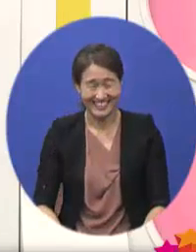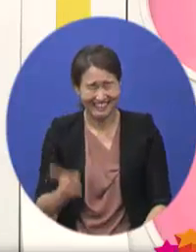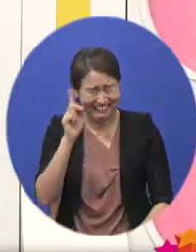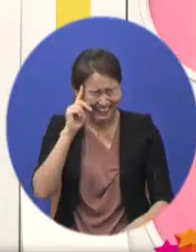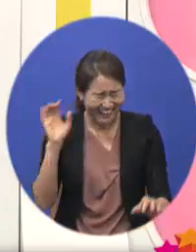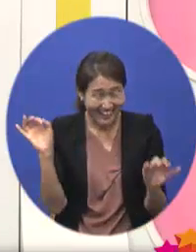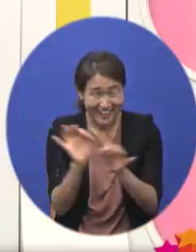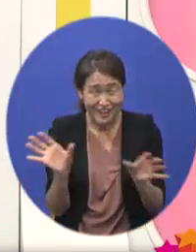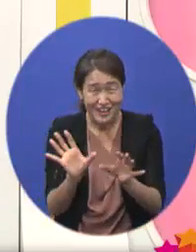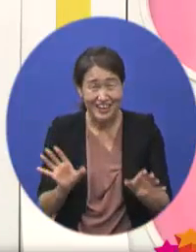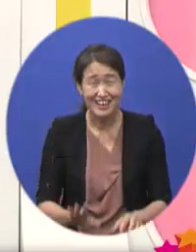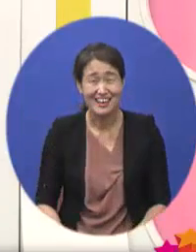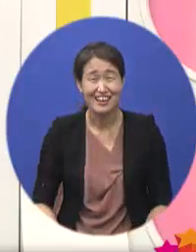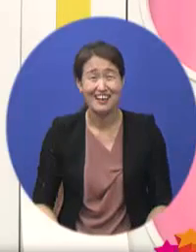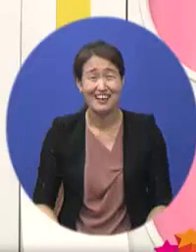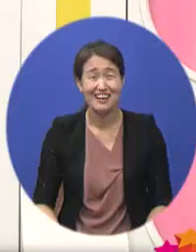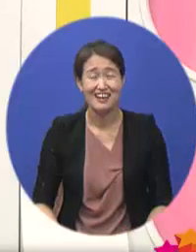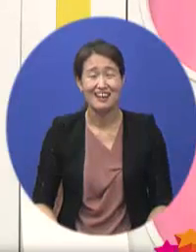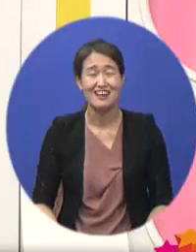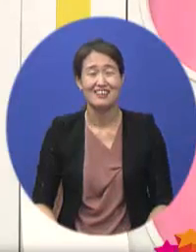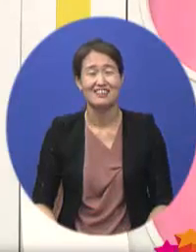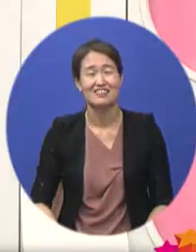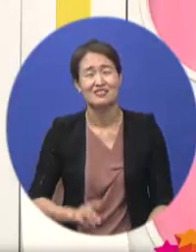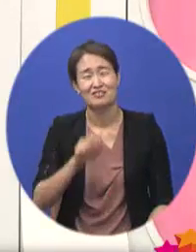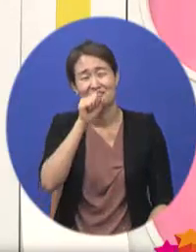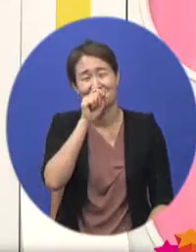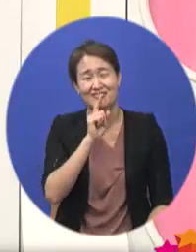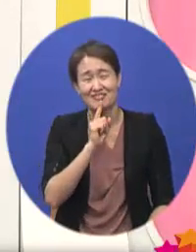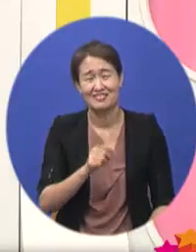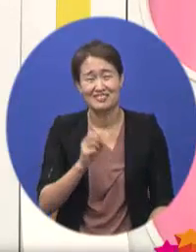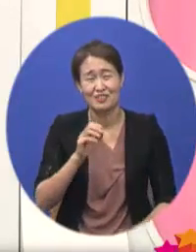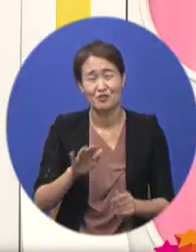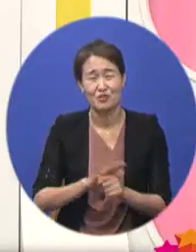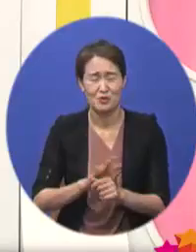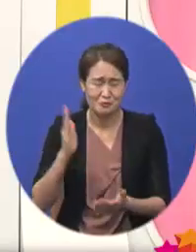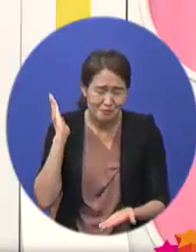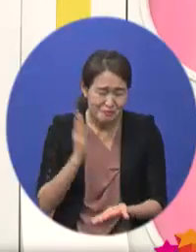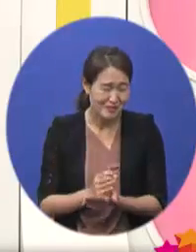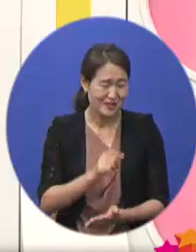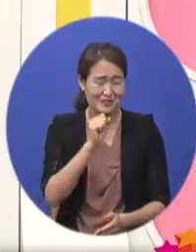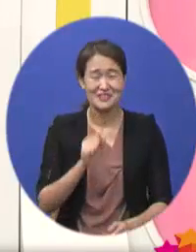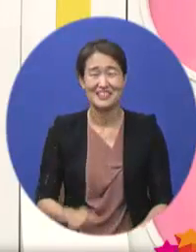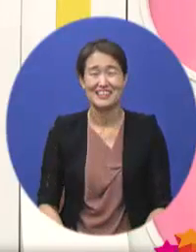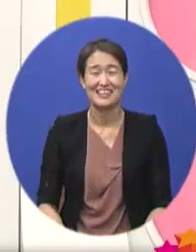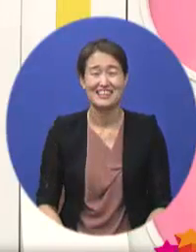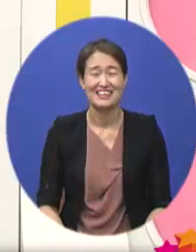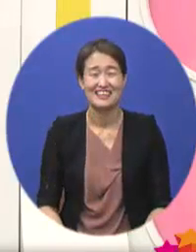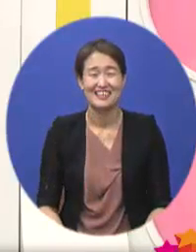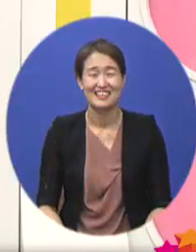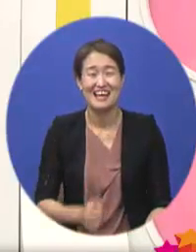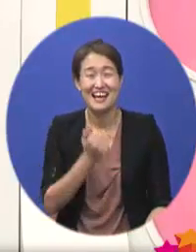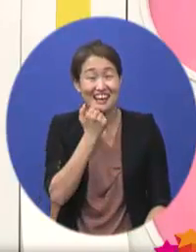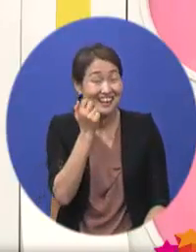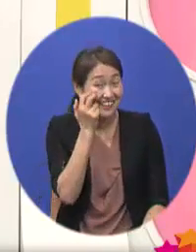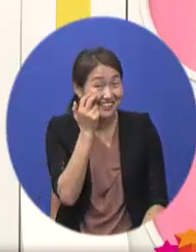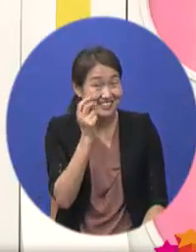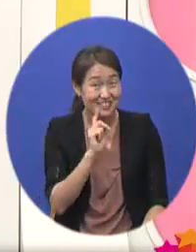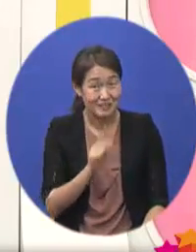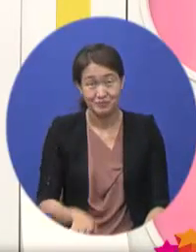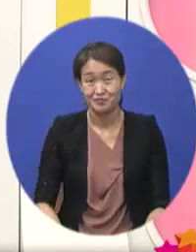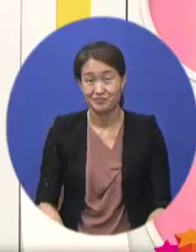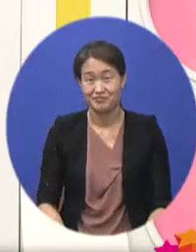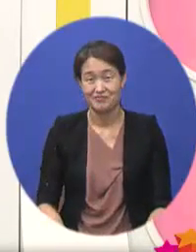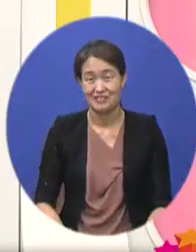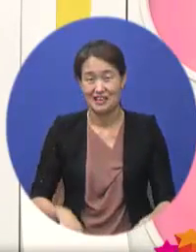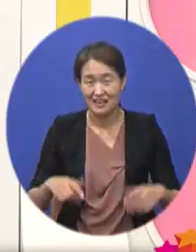어? 남편한테 가는 중이에요. 그래서 얼마나 좋겠어요. 네, 그냥 위로 안 하셔도 될 뿐입니다. 네, 그래. 웃자고 한 얘기예요. 웃자고 한 얘기예요. 항상